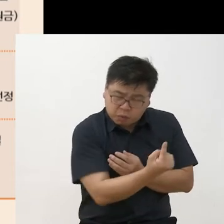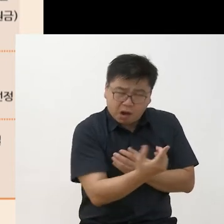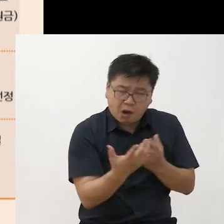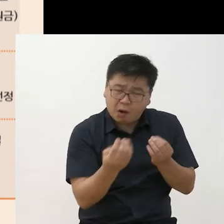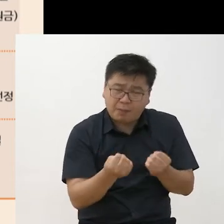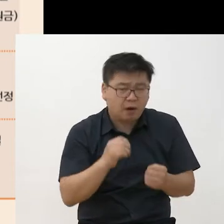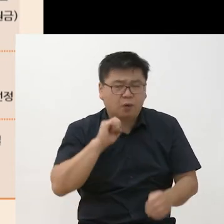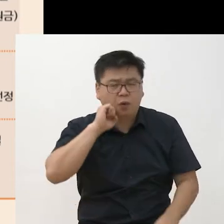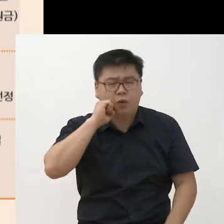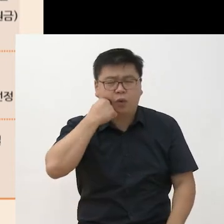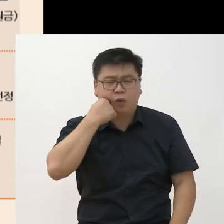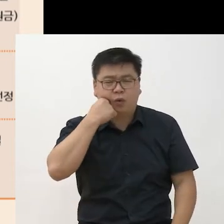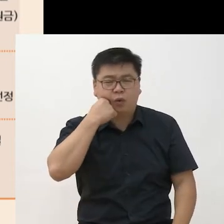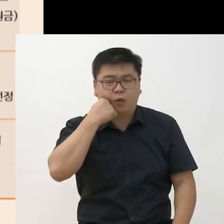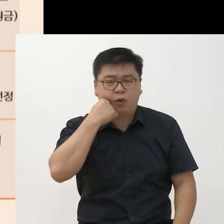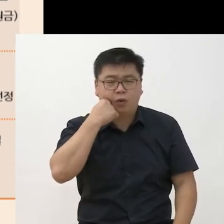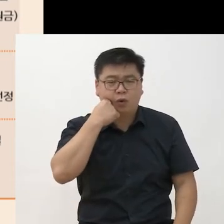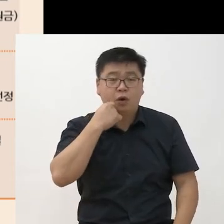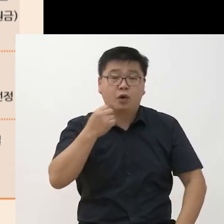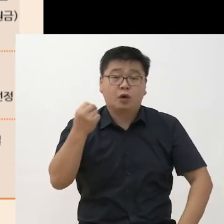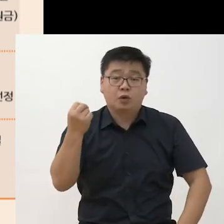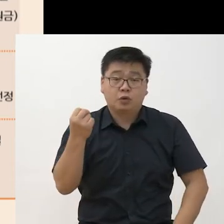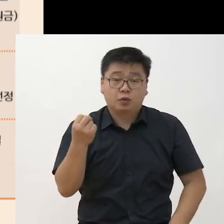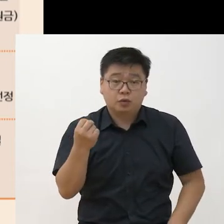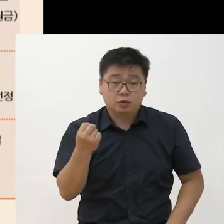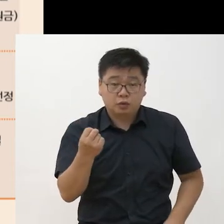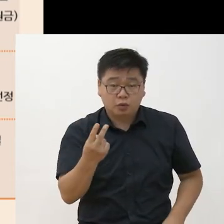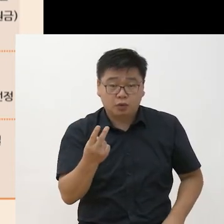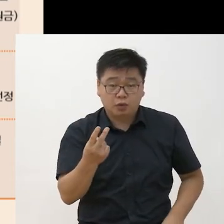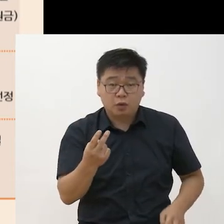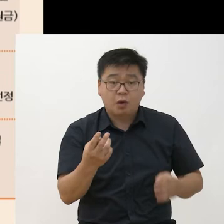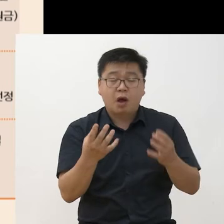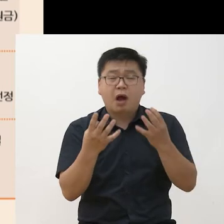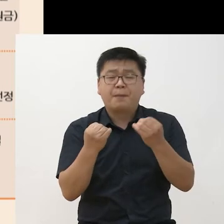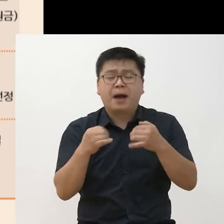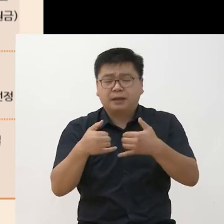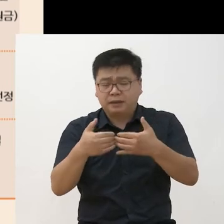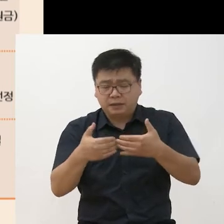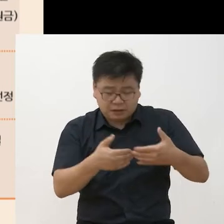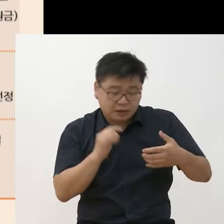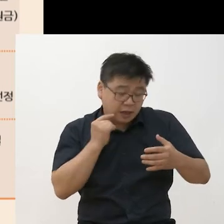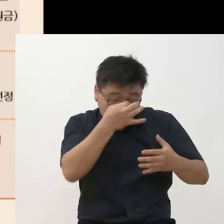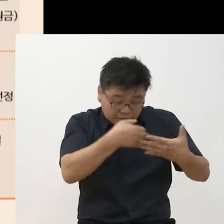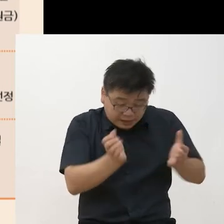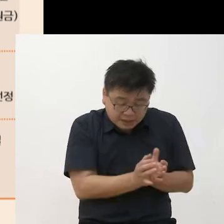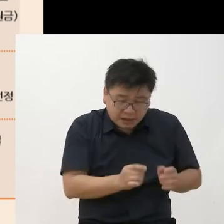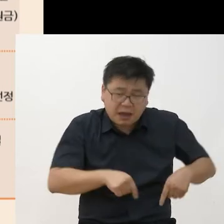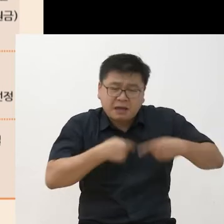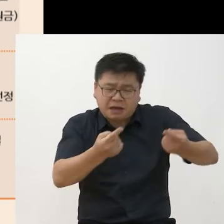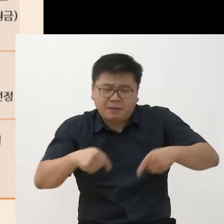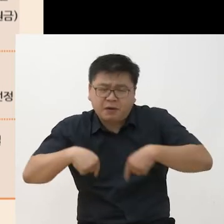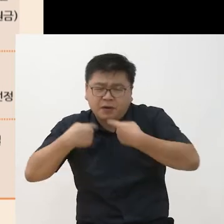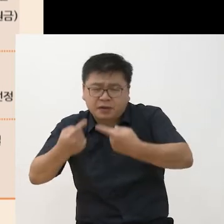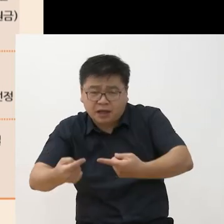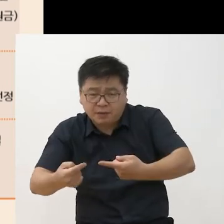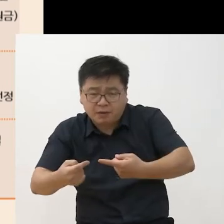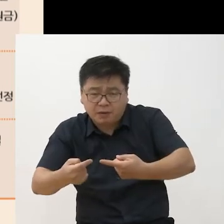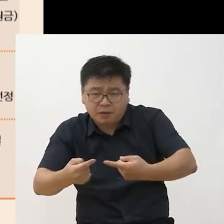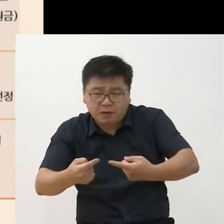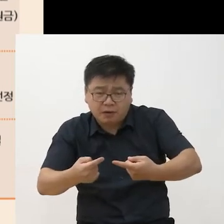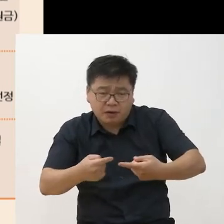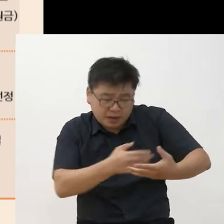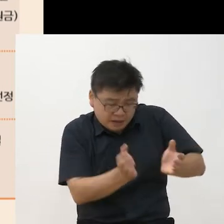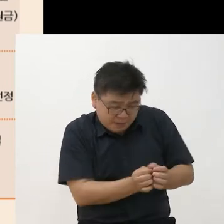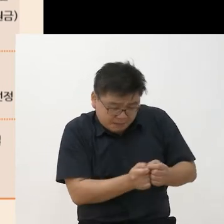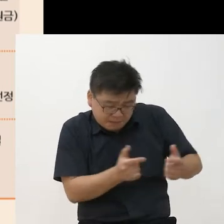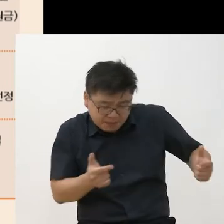어려움이 있었고요. 또 더 다양한 많은 단체가 참여할 수 있도록 최다 횟수를 하향